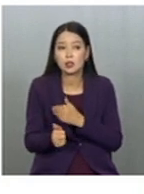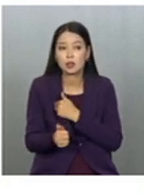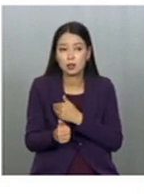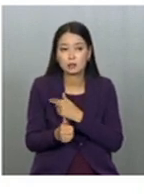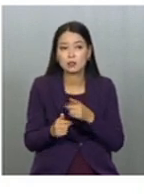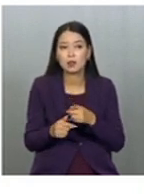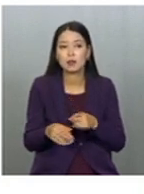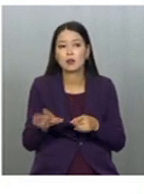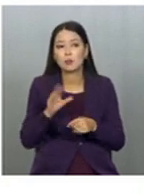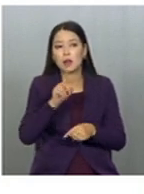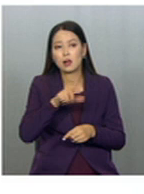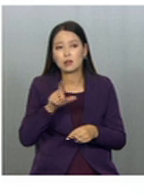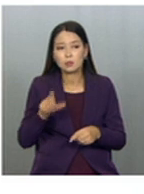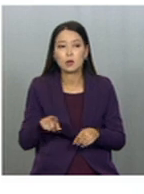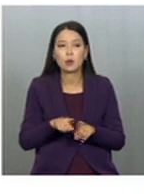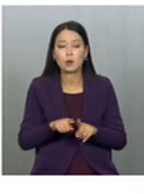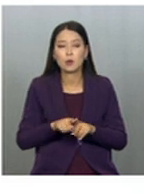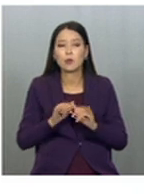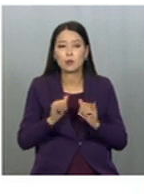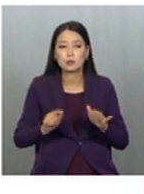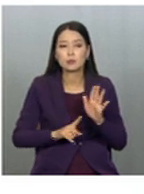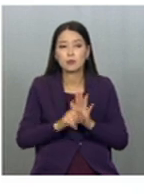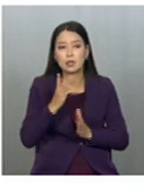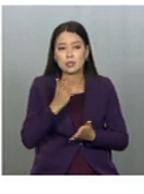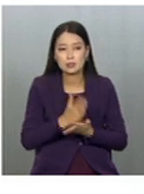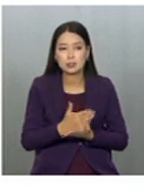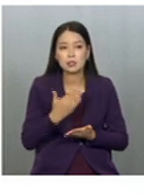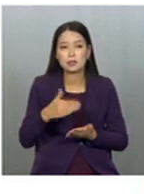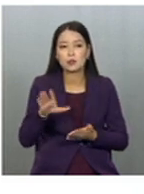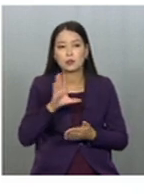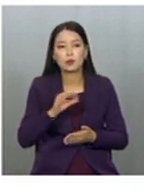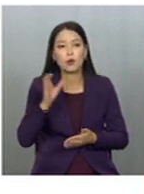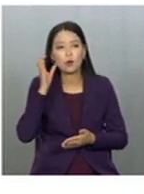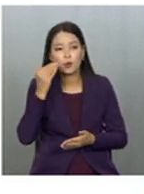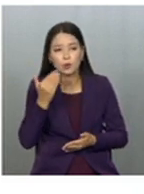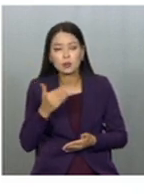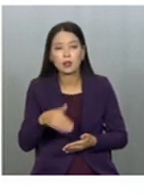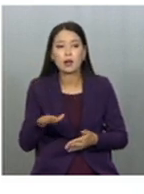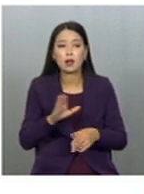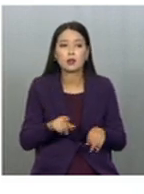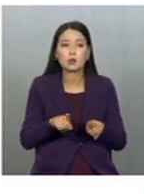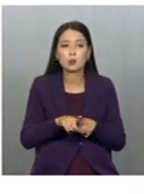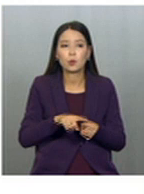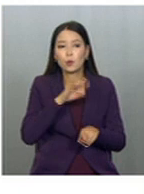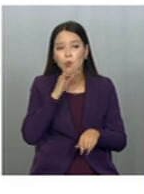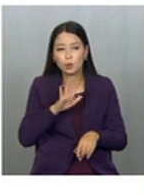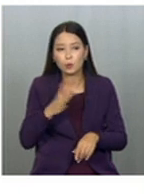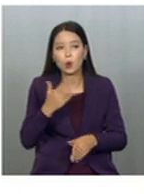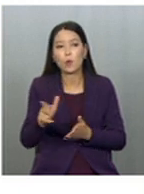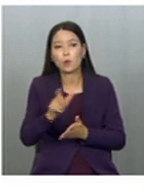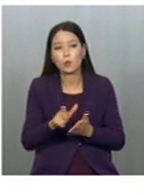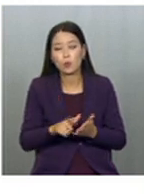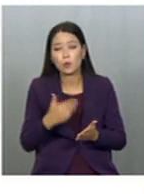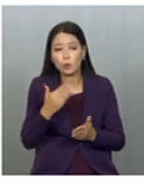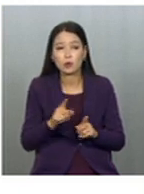басыңнан. Есекау құлағыңа ал осынымды, қылайын көп затпай сөздік сұға. Өленге жан көрмедім мұнан